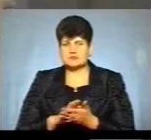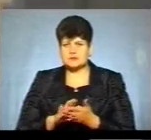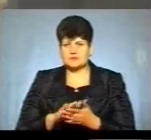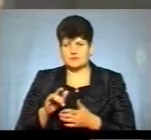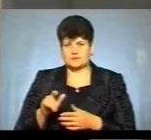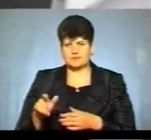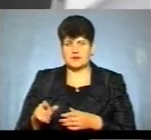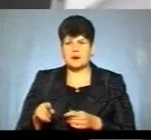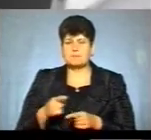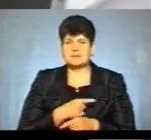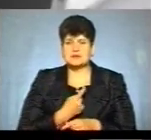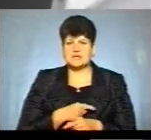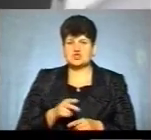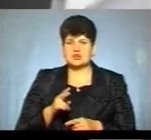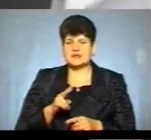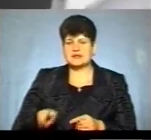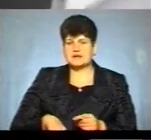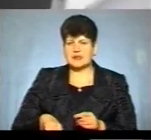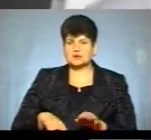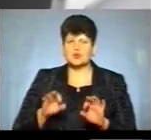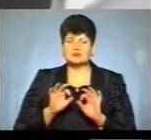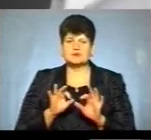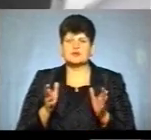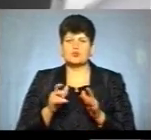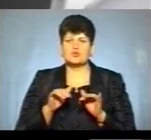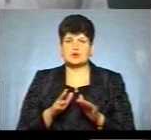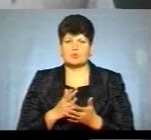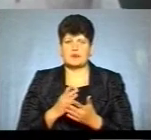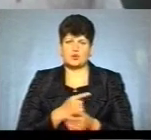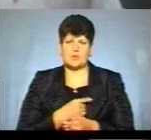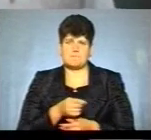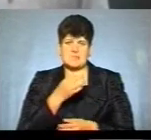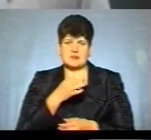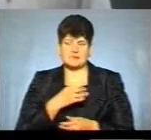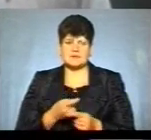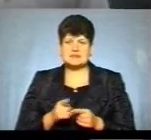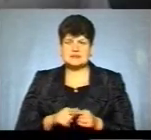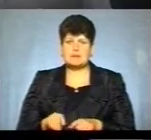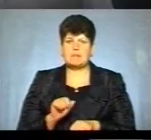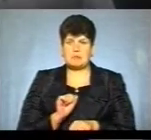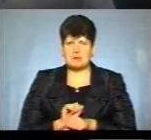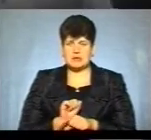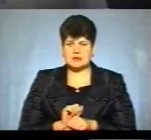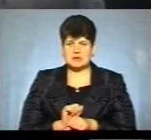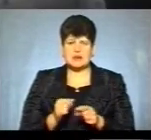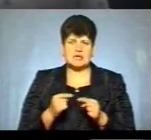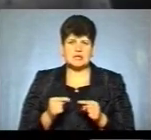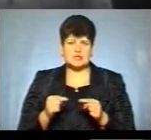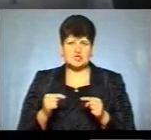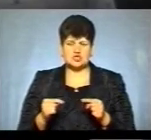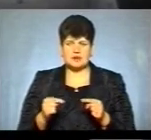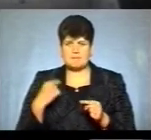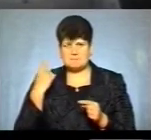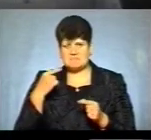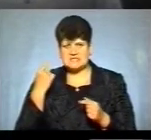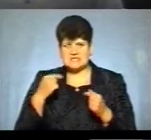директор хоспісу Борис Павлик розповів, яку дію мають ці медикаменти. Це припинення різних таких